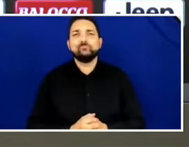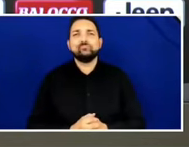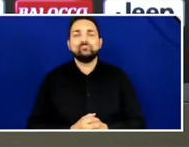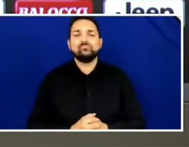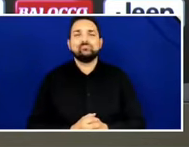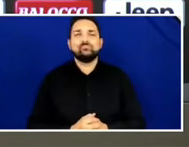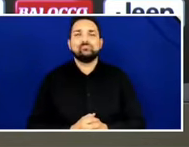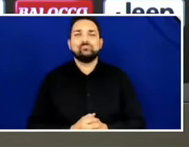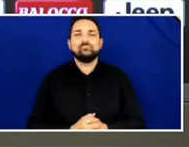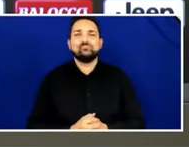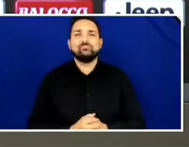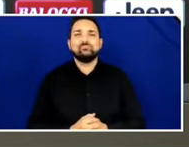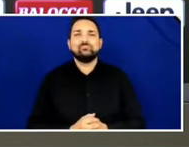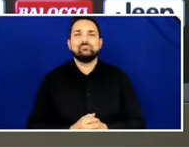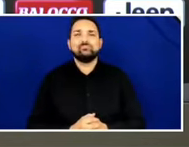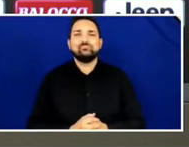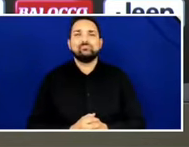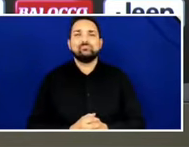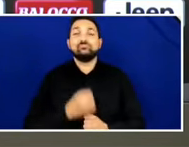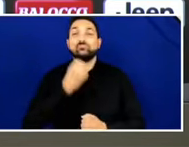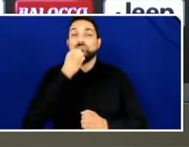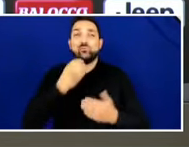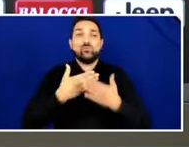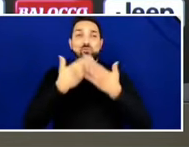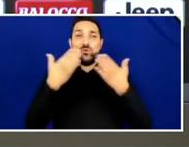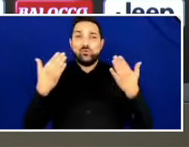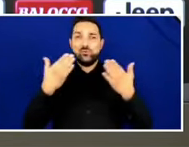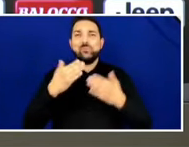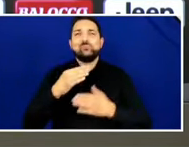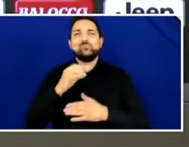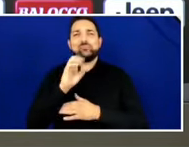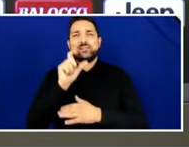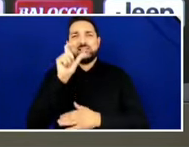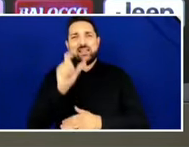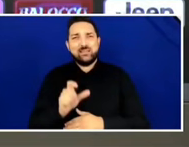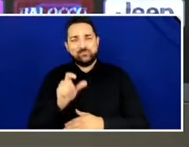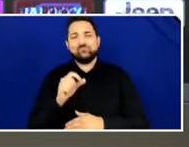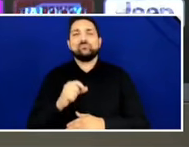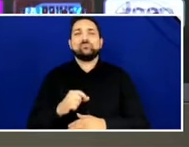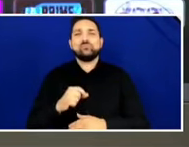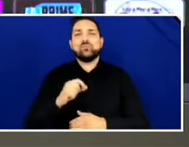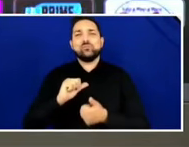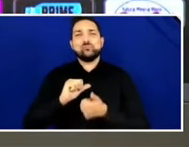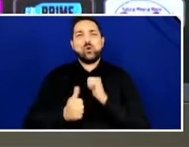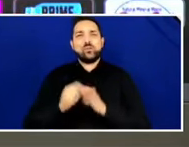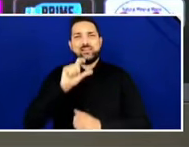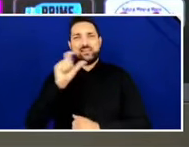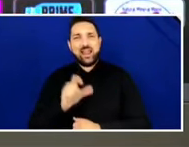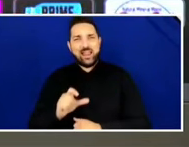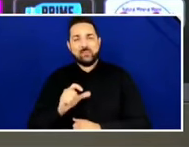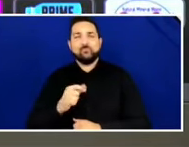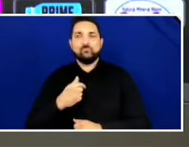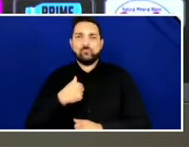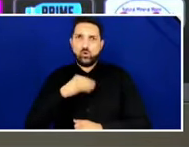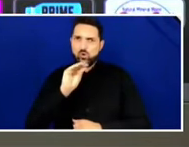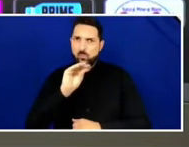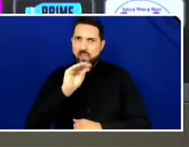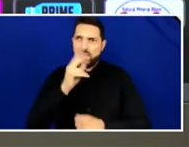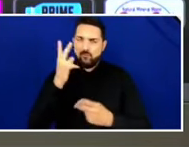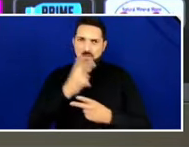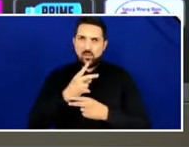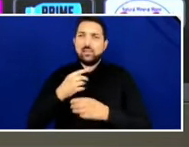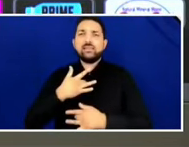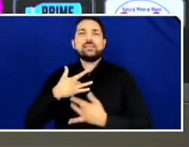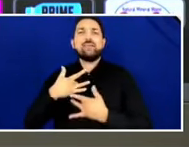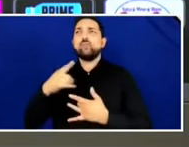positivo Buongiorno mister Giovanni albanese Sport Italia le girò una domanda che in questo momento si stanno facendo i tifosi specie nell'ultimo